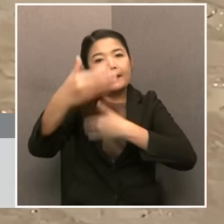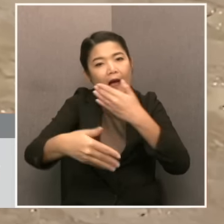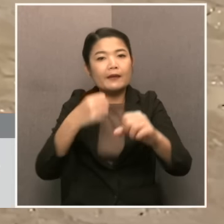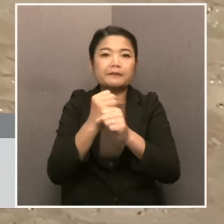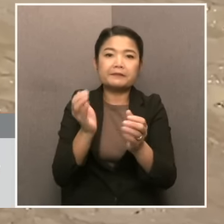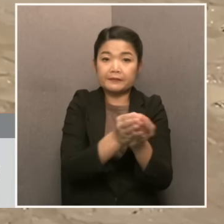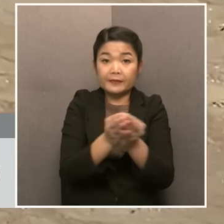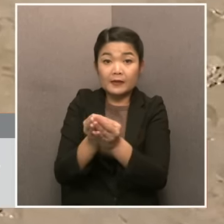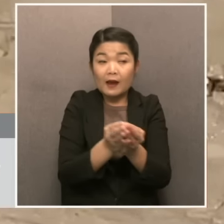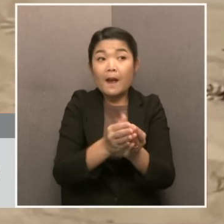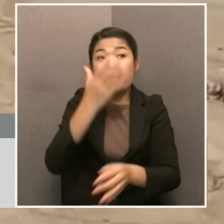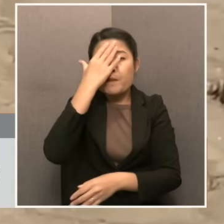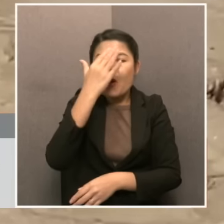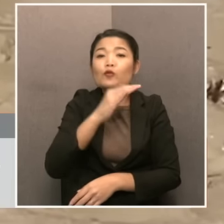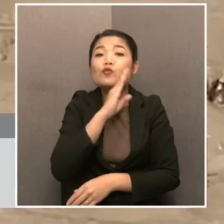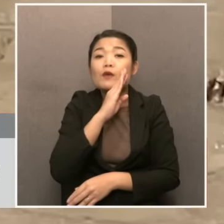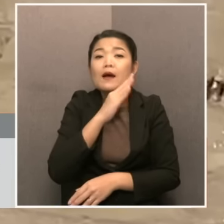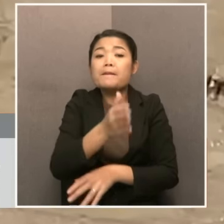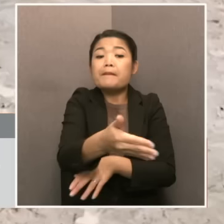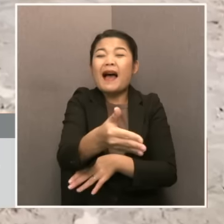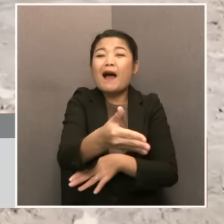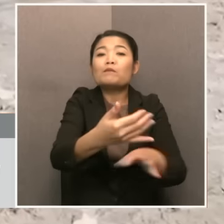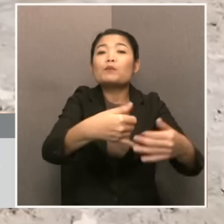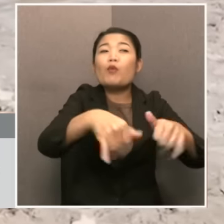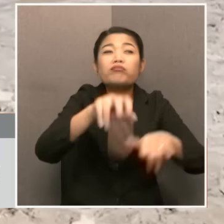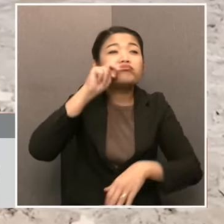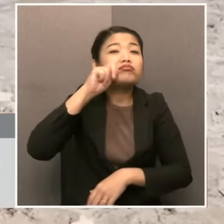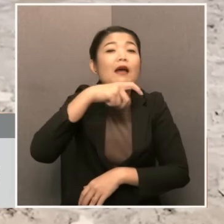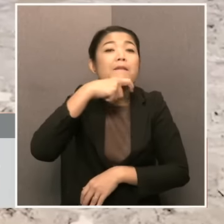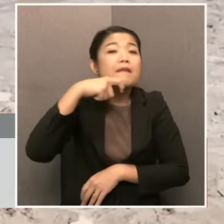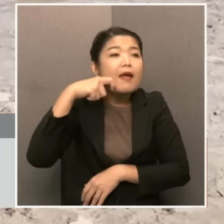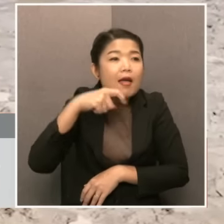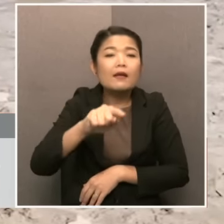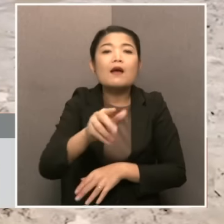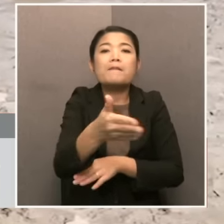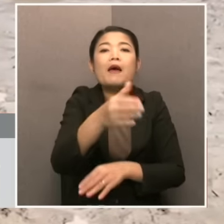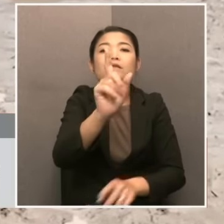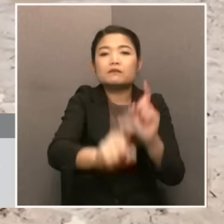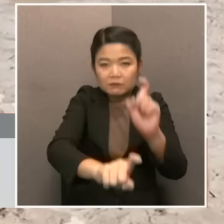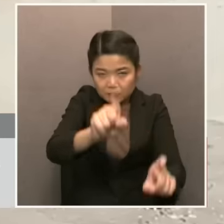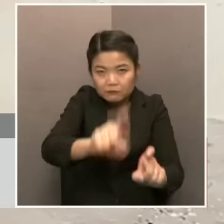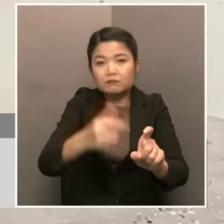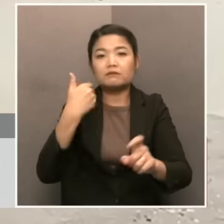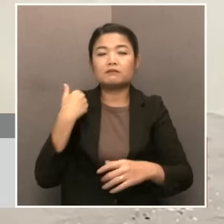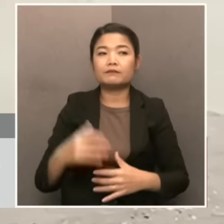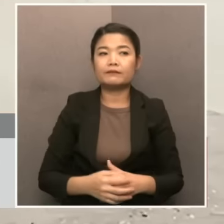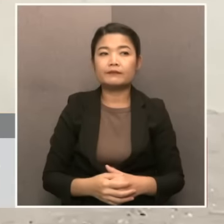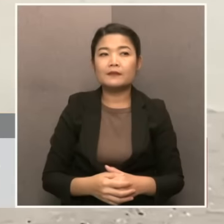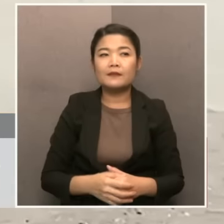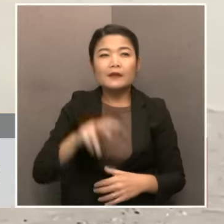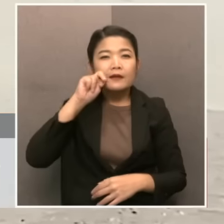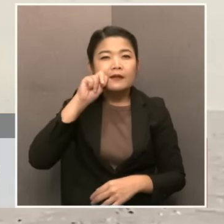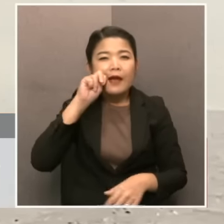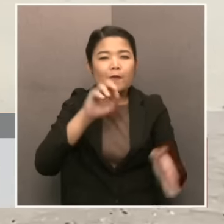ค่ะเพราะถ้าหากปล่อยเอาไว้ต่อให้น้ำแห้งลงไปที่สุดแล้วปลาก็ตายอยู่ดีนะคะโดยปริมาณน้ำน้อยลง